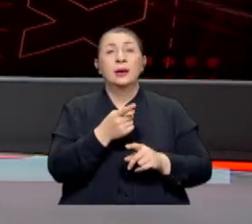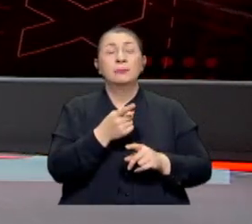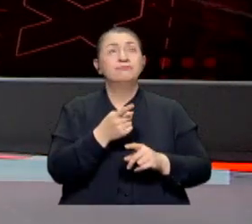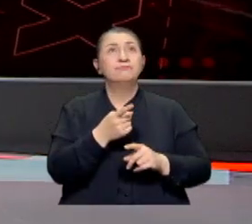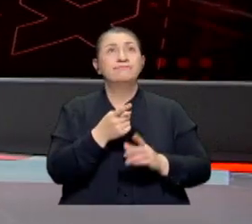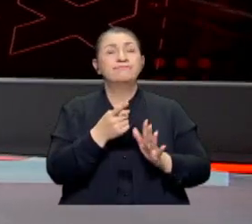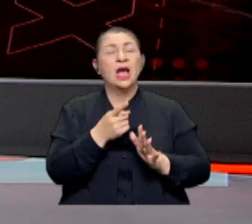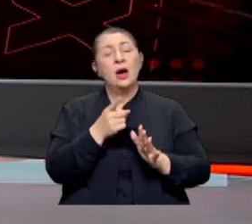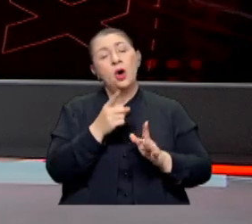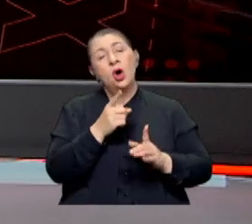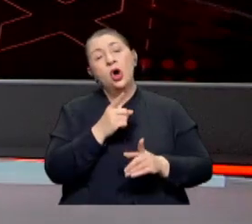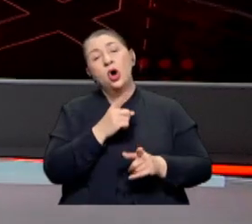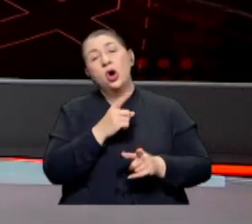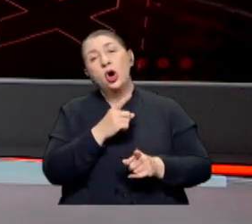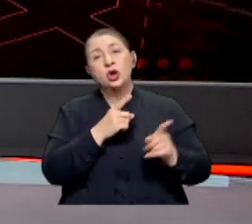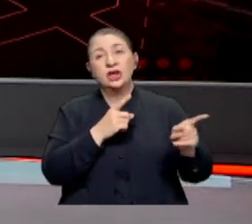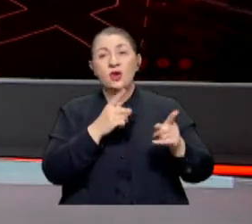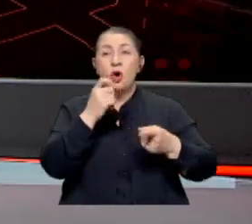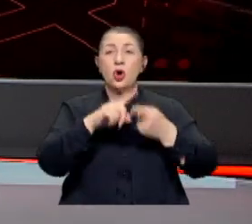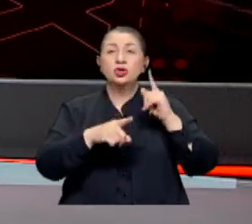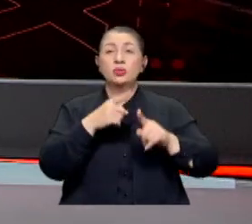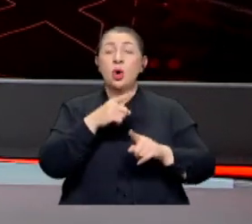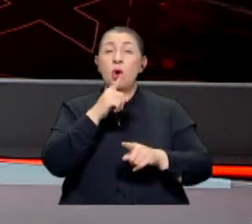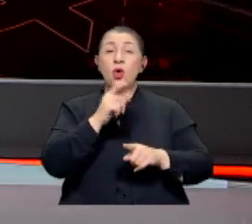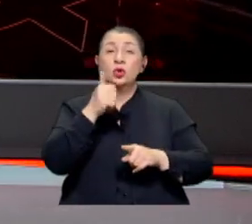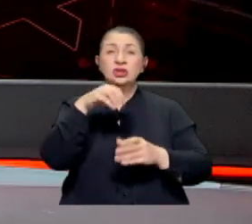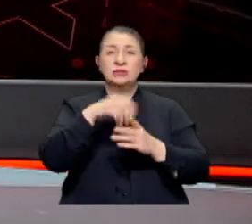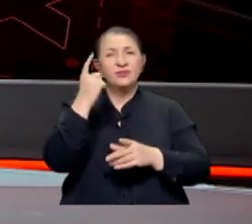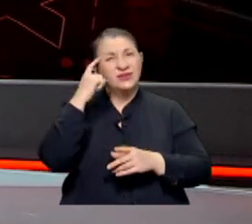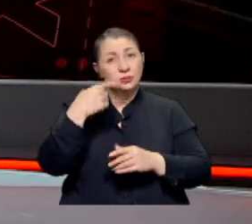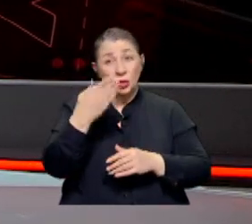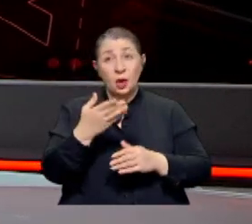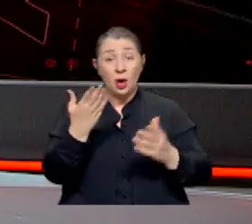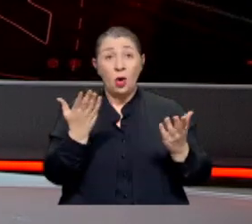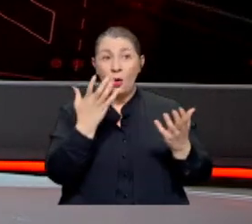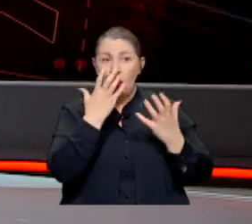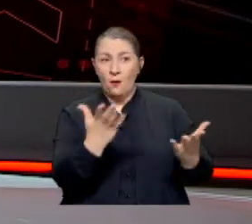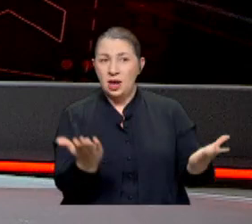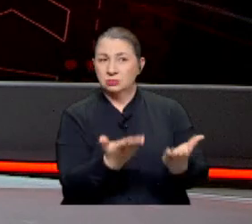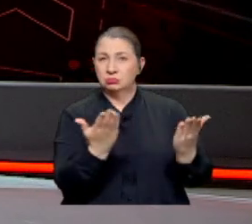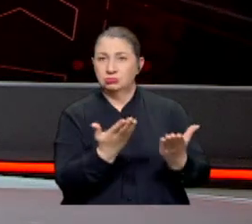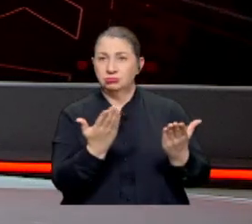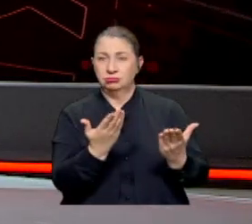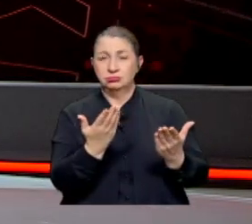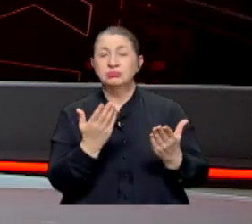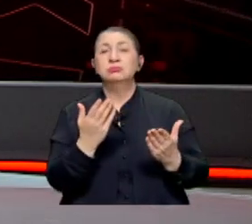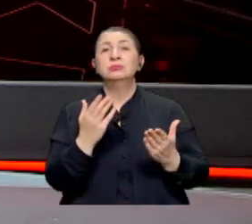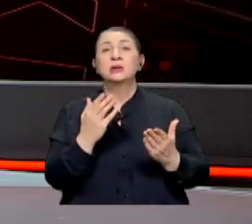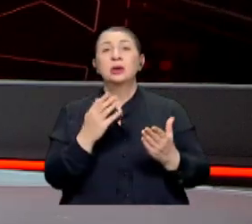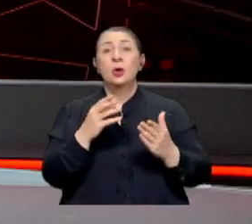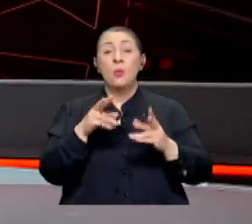var yani o tarafta diyor Osmanlı ile ilgili o gün için yorum yapıyor ama öyle yapıyor Bir Yandan